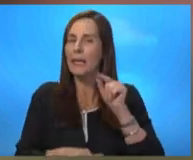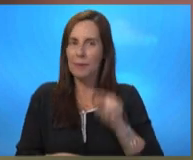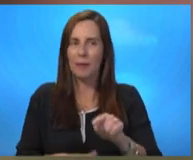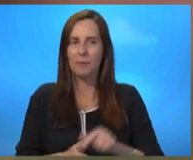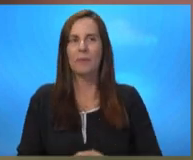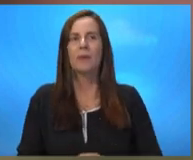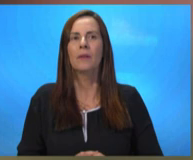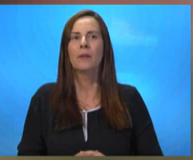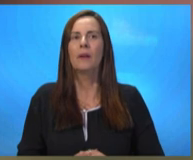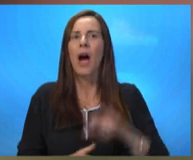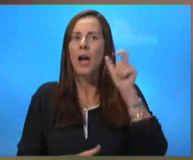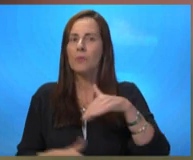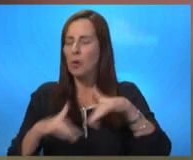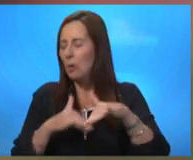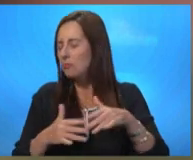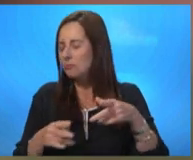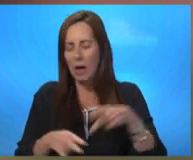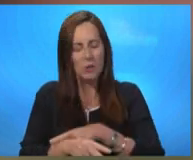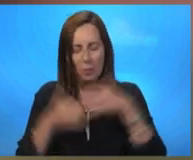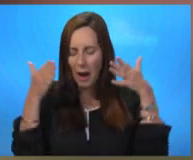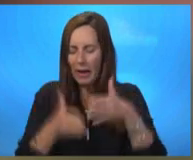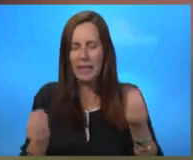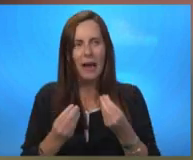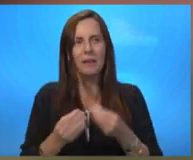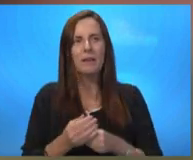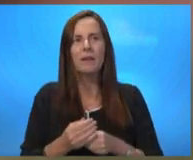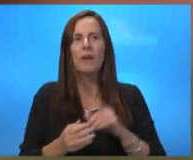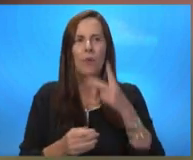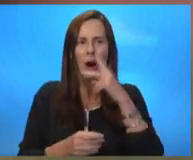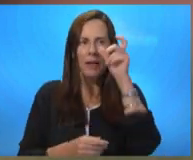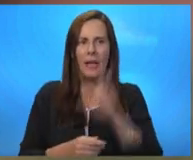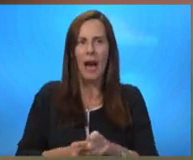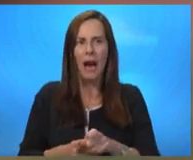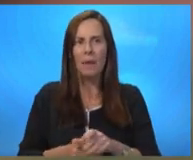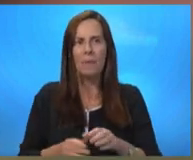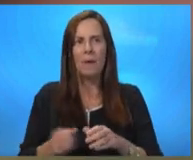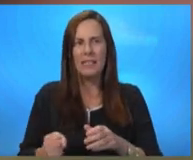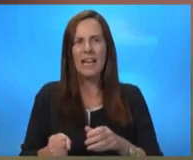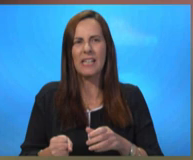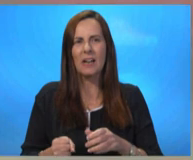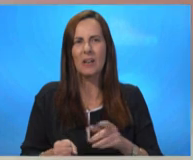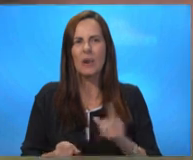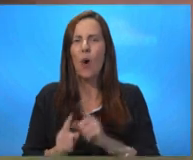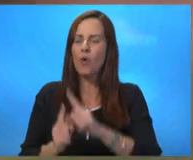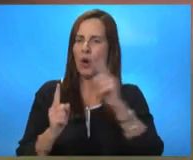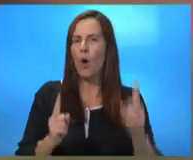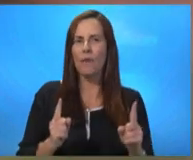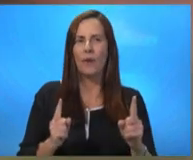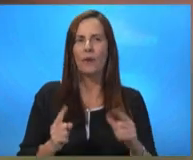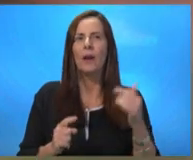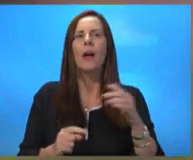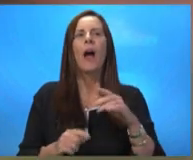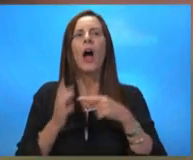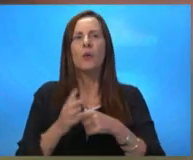The person who's walking down the street minding their own business and they see somebody cling to their purse or walk across the street. Those ordinary